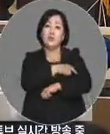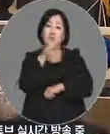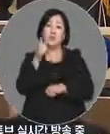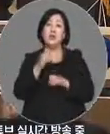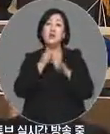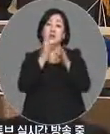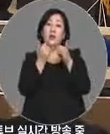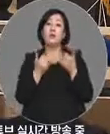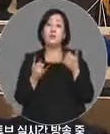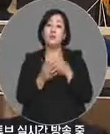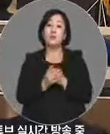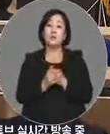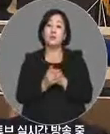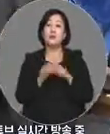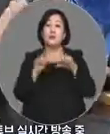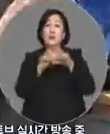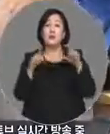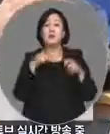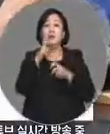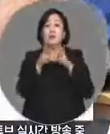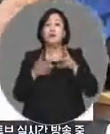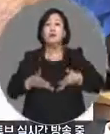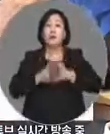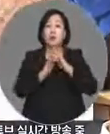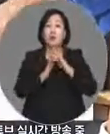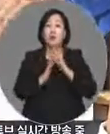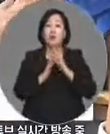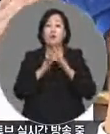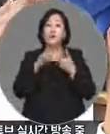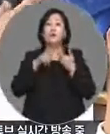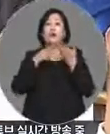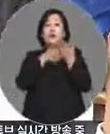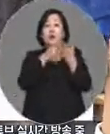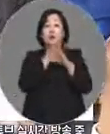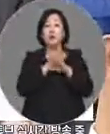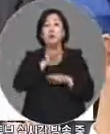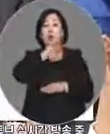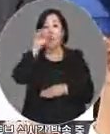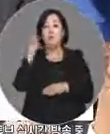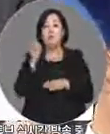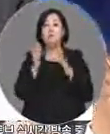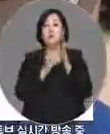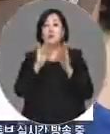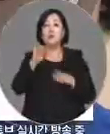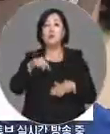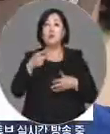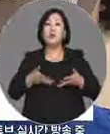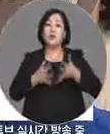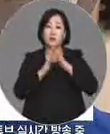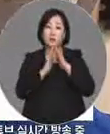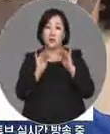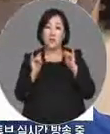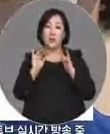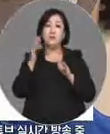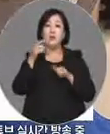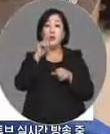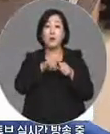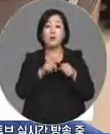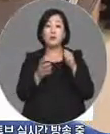받았습니다. 일반 편입으로 건축공학부를 지원해서 지금 합격을 한 상태인데 건축사가 되고자